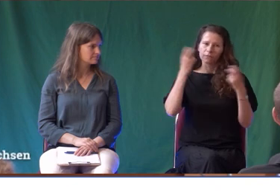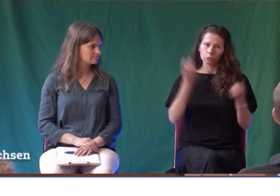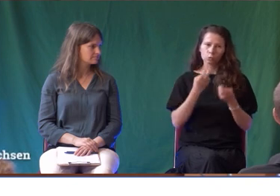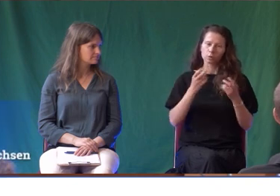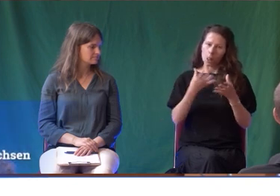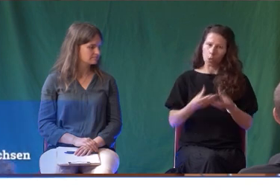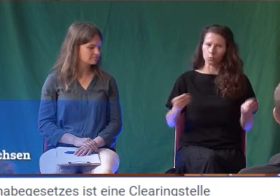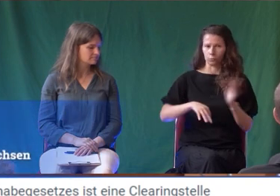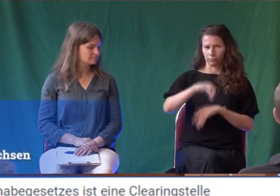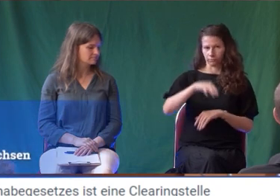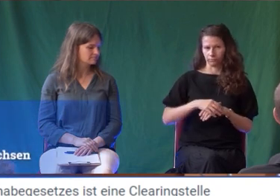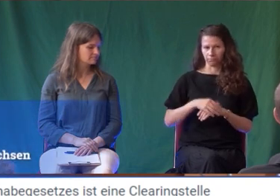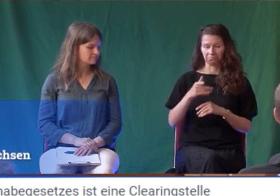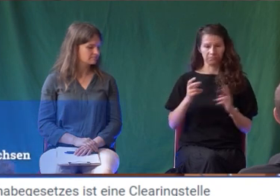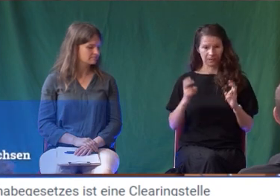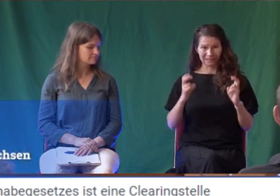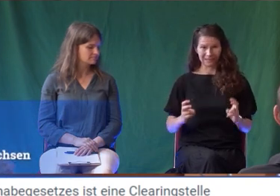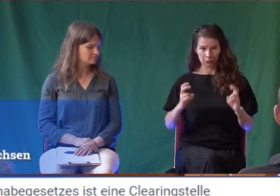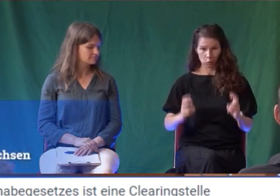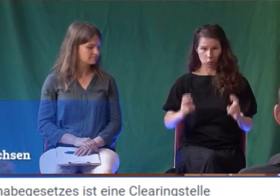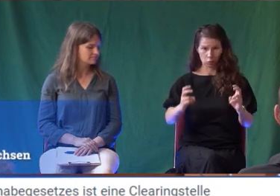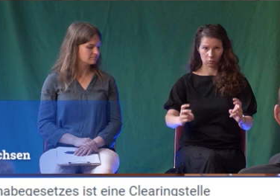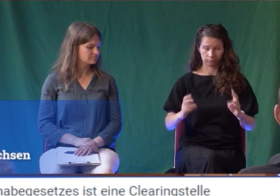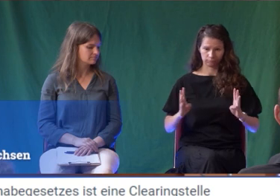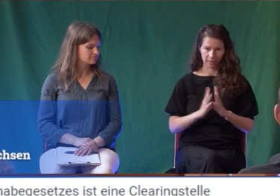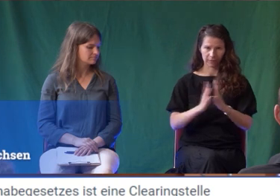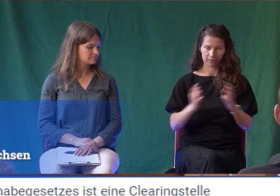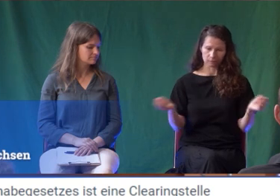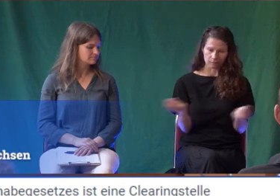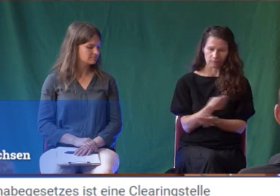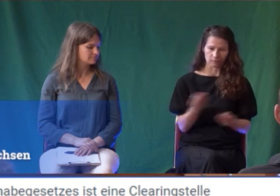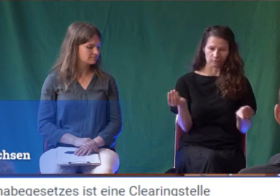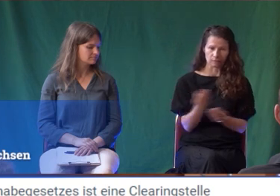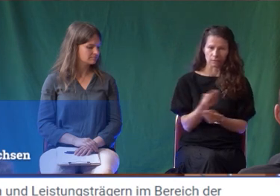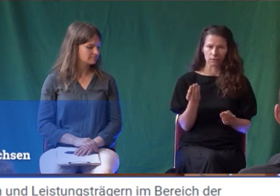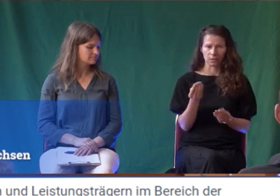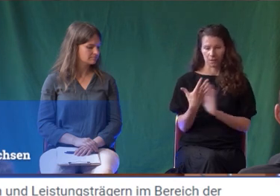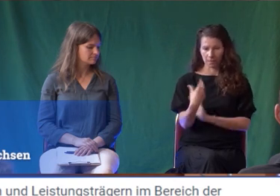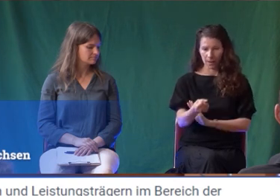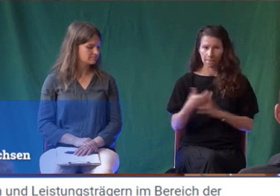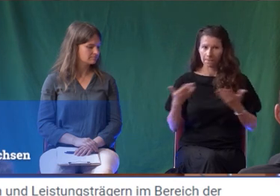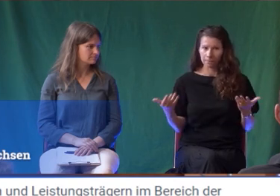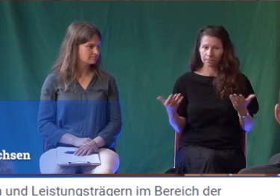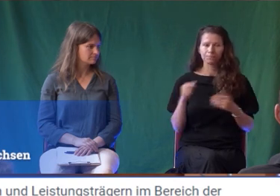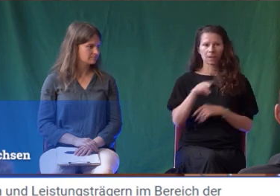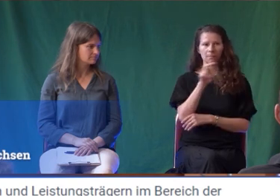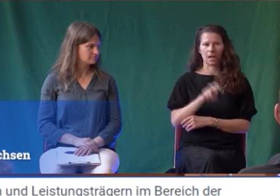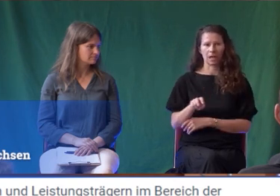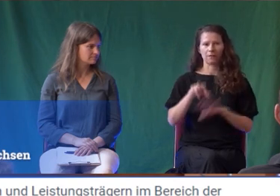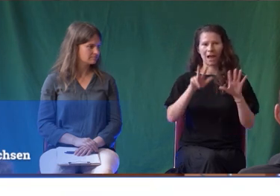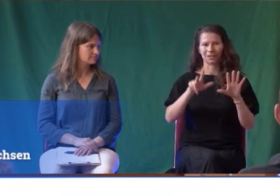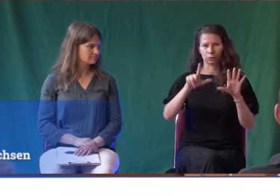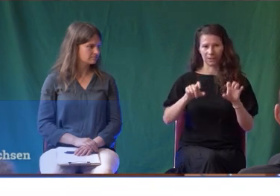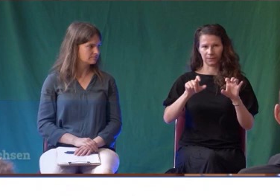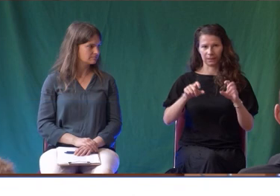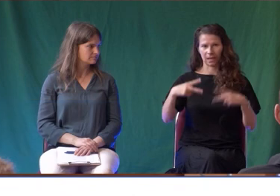in den Sitzungen wird mitunter deutlich dass die Instrumente nach §78